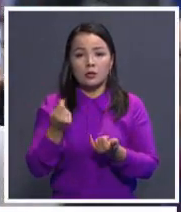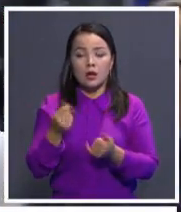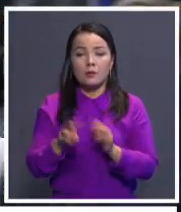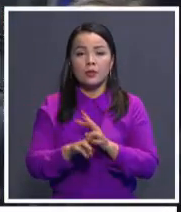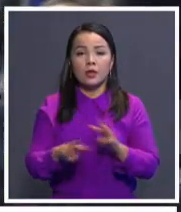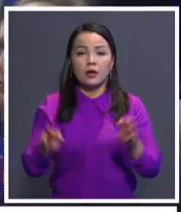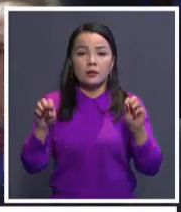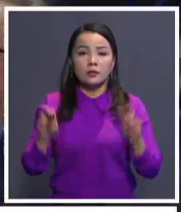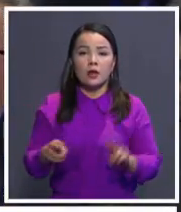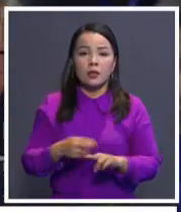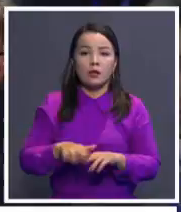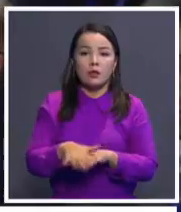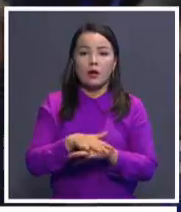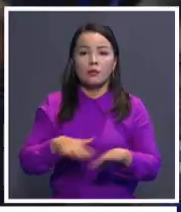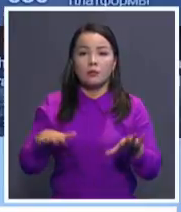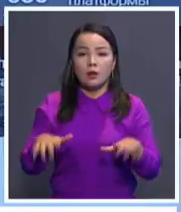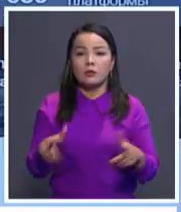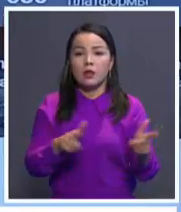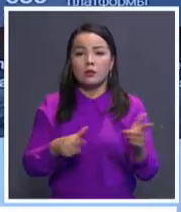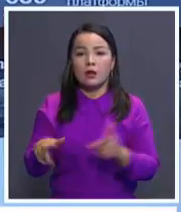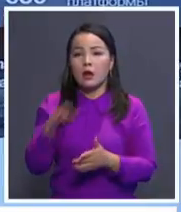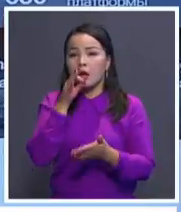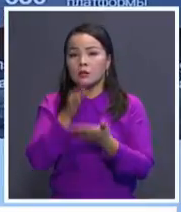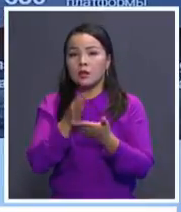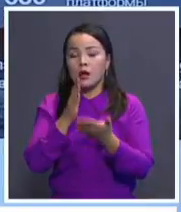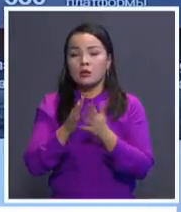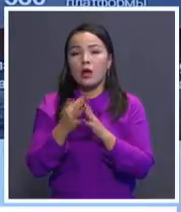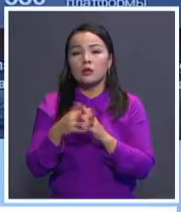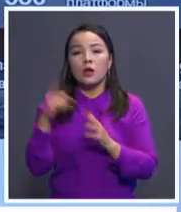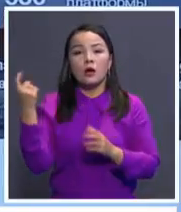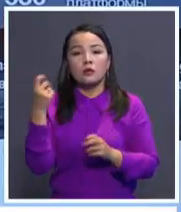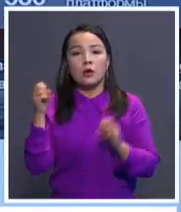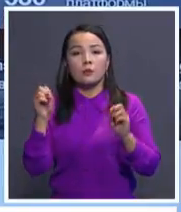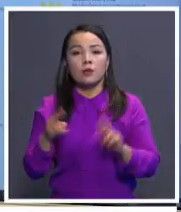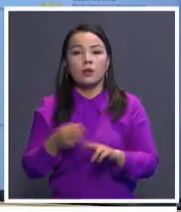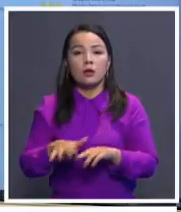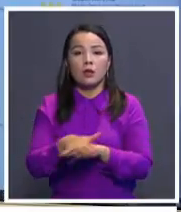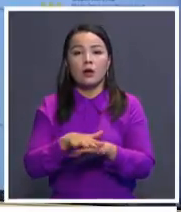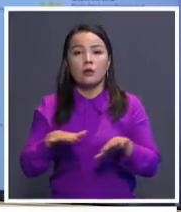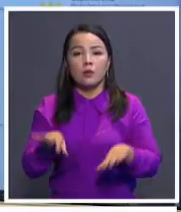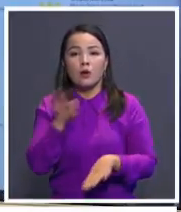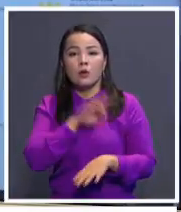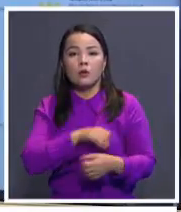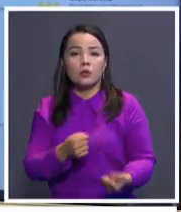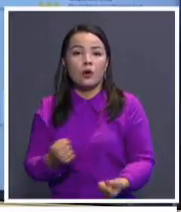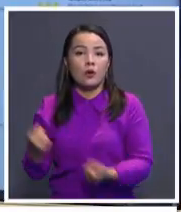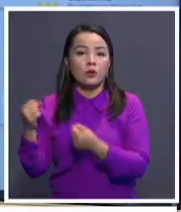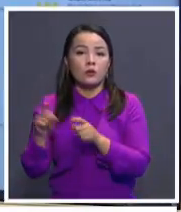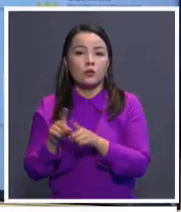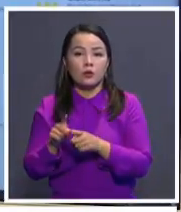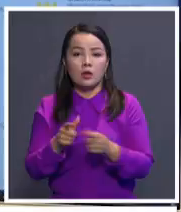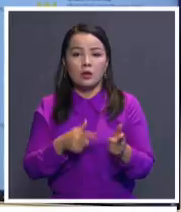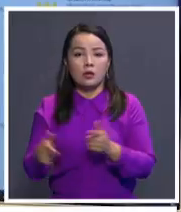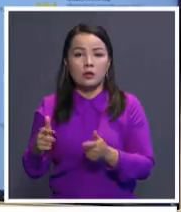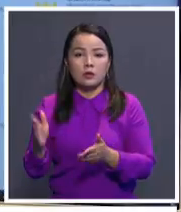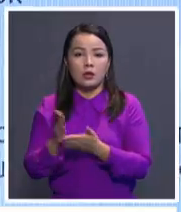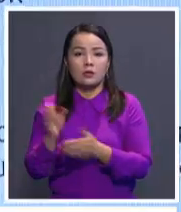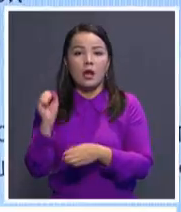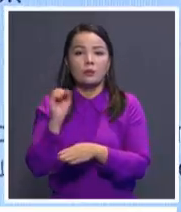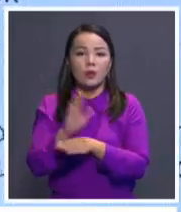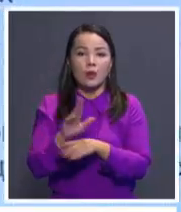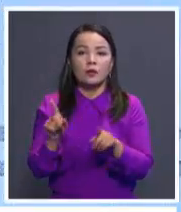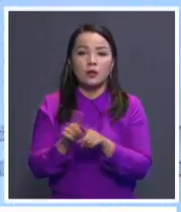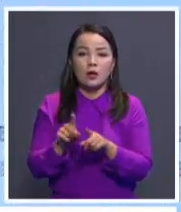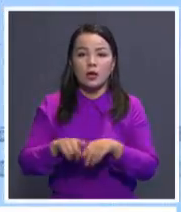қаржылай және методикалық қолдау көрсетуге дайын. Мысалы, шаруаларға арнап қолдау порталын әзірлеген. Онда субсидияға онлайн тапсырыс